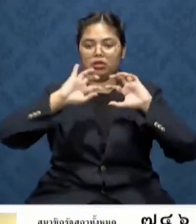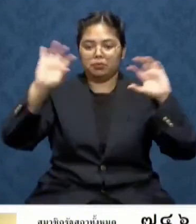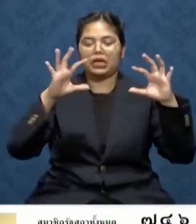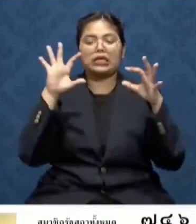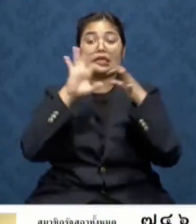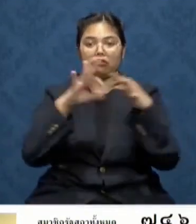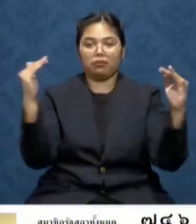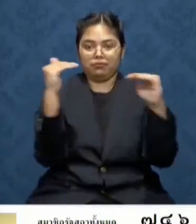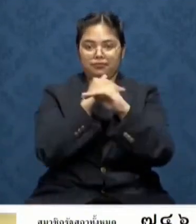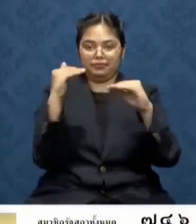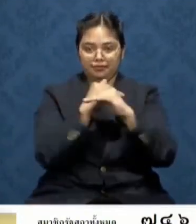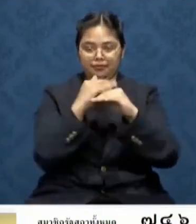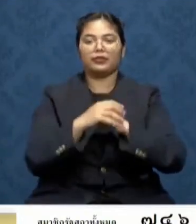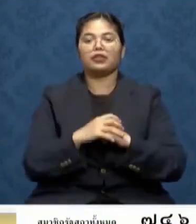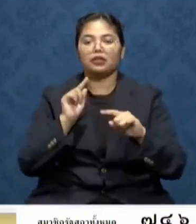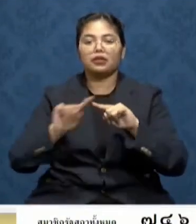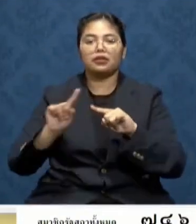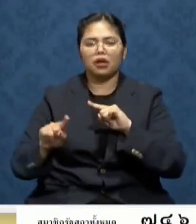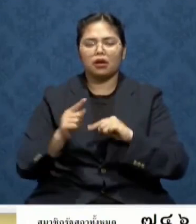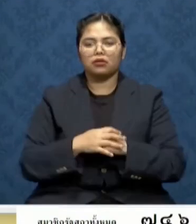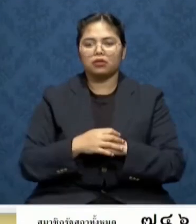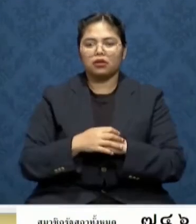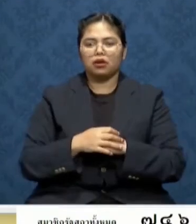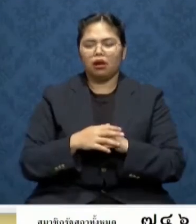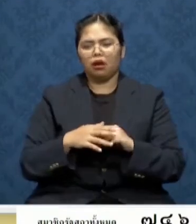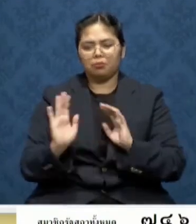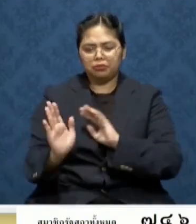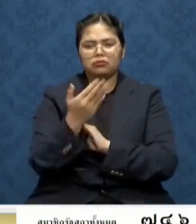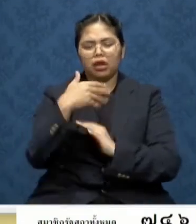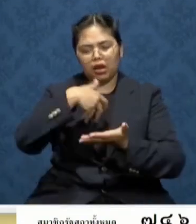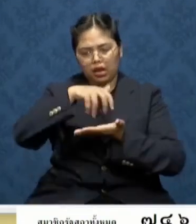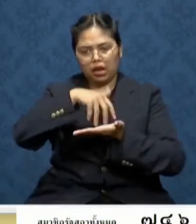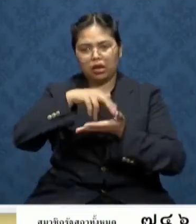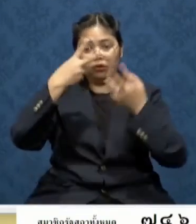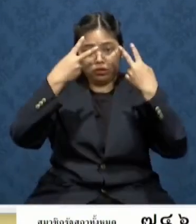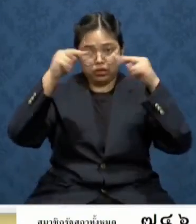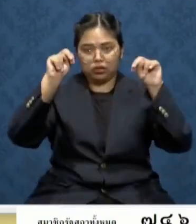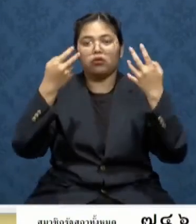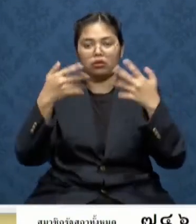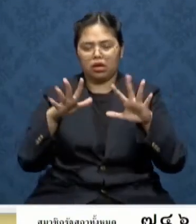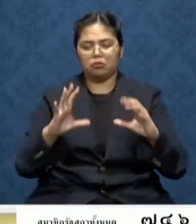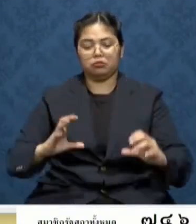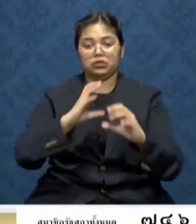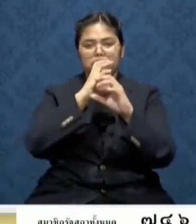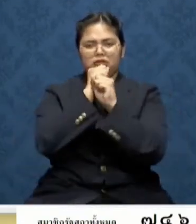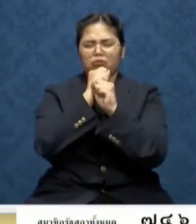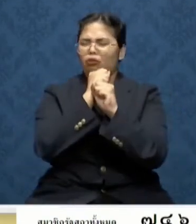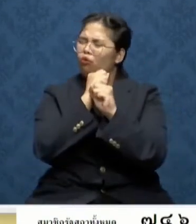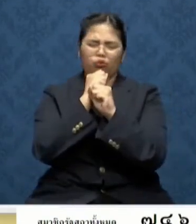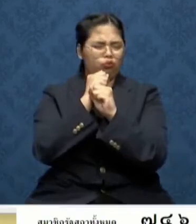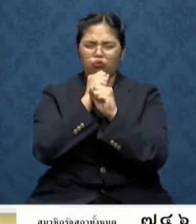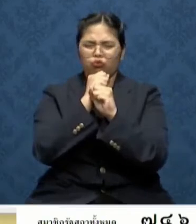คมนะครับจากทผมได้ฟังคำทะแหลงนโยบายด้านการคำมาคมผมขอสรุปว่ากลองมาก